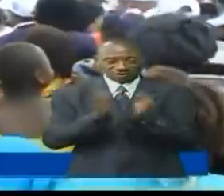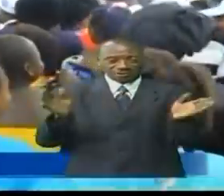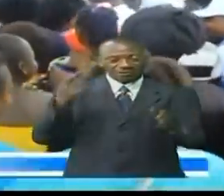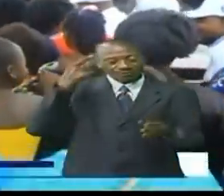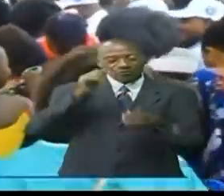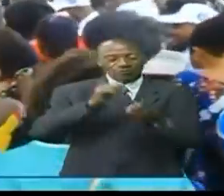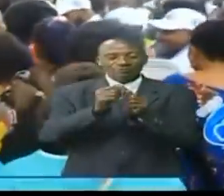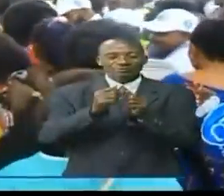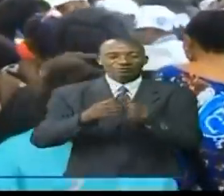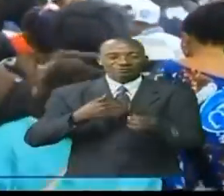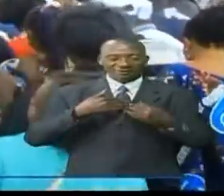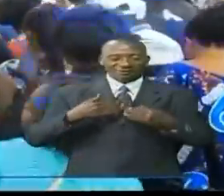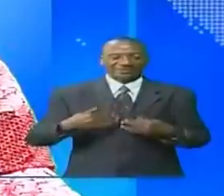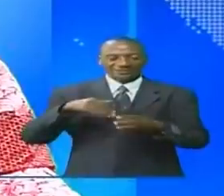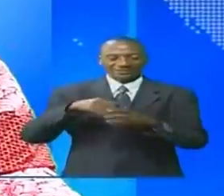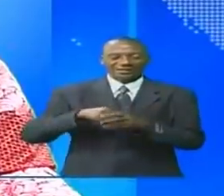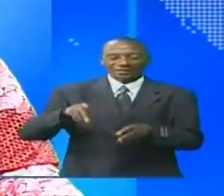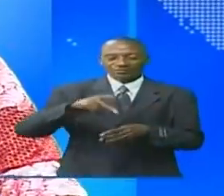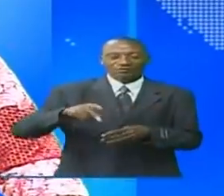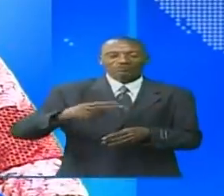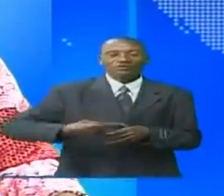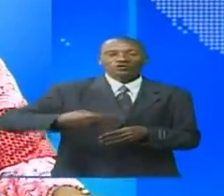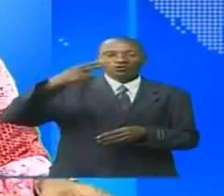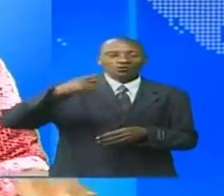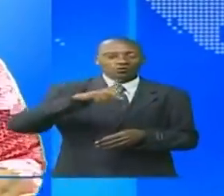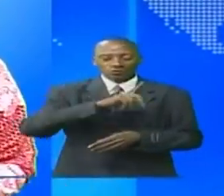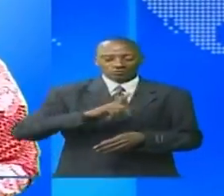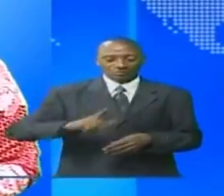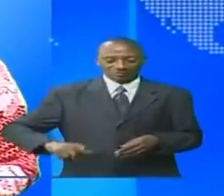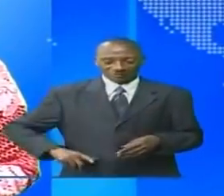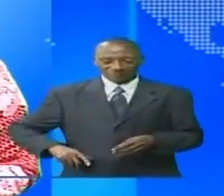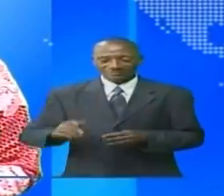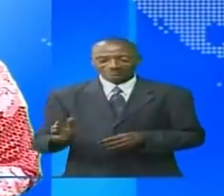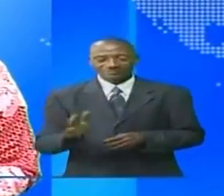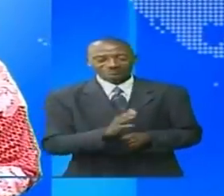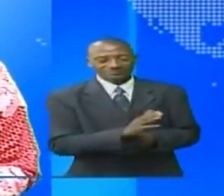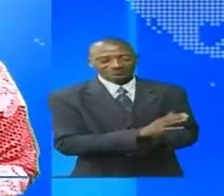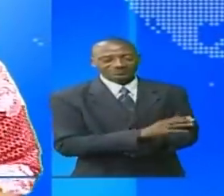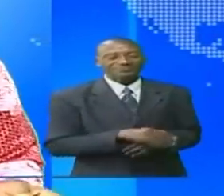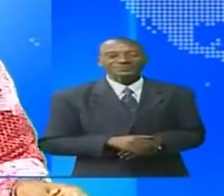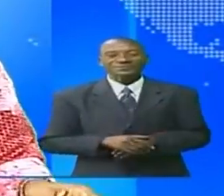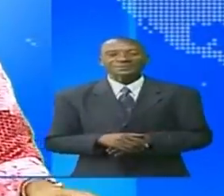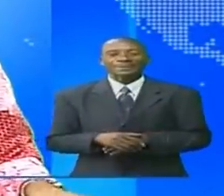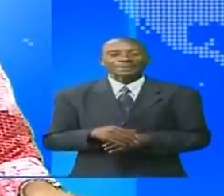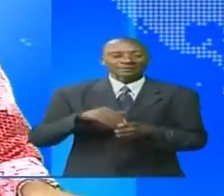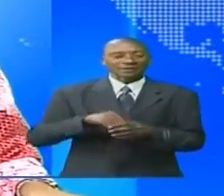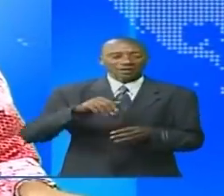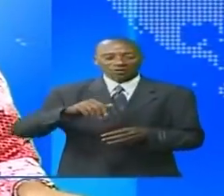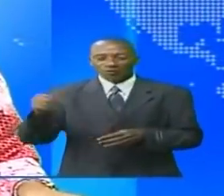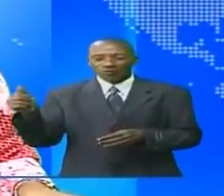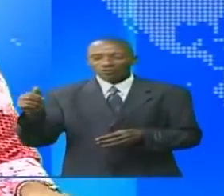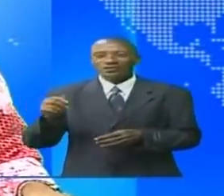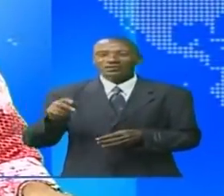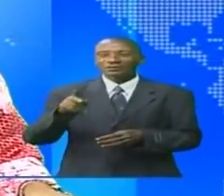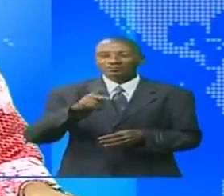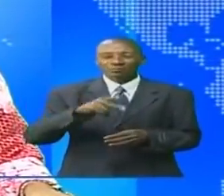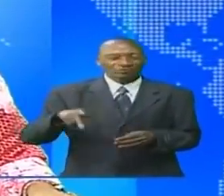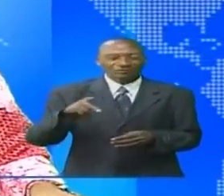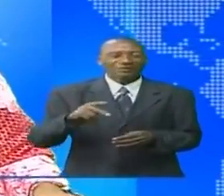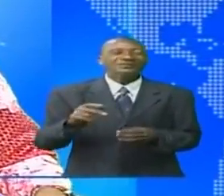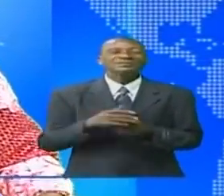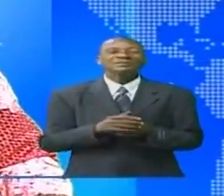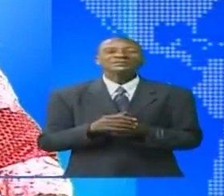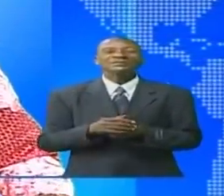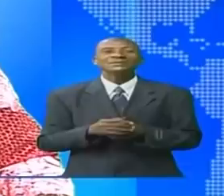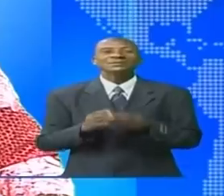de la province du Haut-Lomami. Rendons-nous de la province du Haut-Katanga où sera implantée dans le tout prochain jour une usine pour